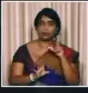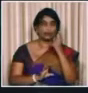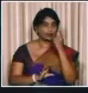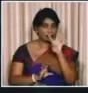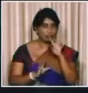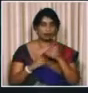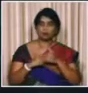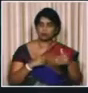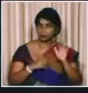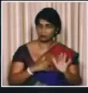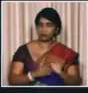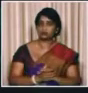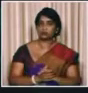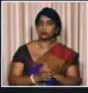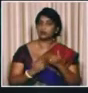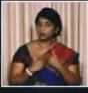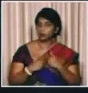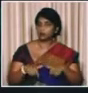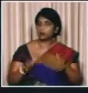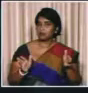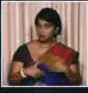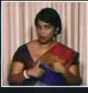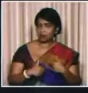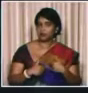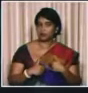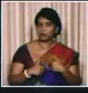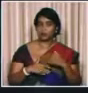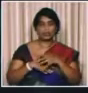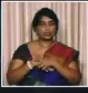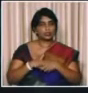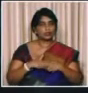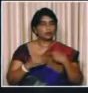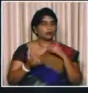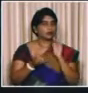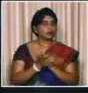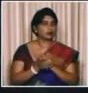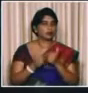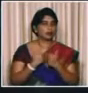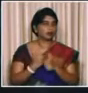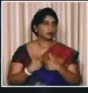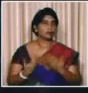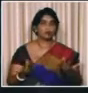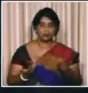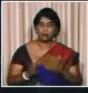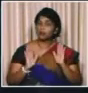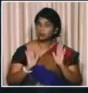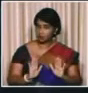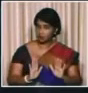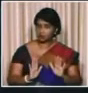14ක් ගත වී තිබෙනවා. අපිට තාමත් මේ ජාතික සමගිය නිර්මාණය කරගන්න බැරි වී තිබෙනවා.